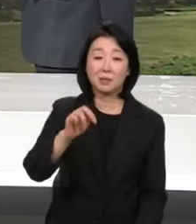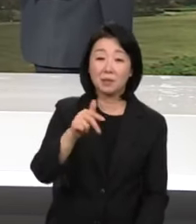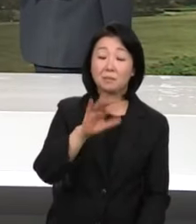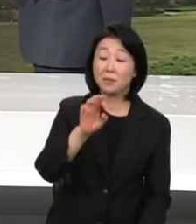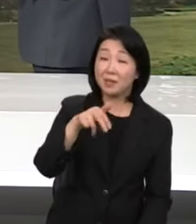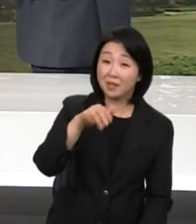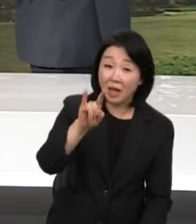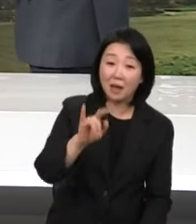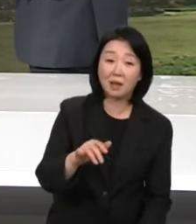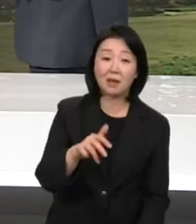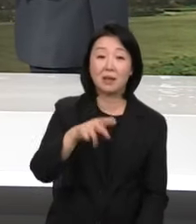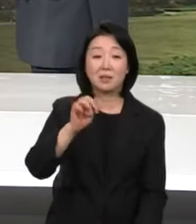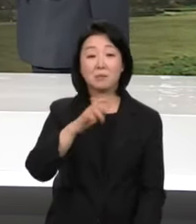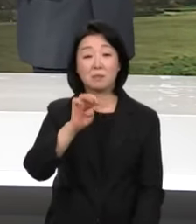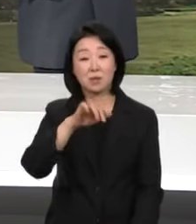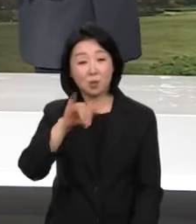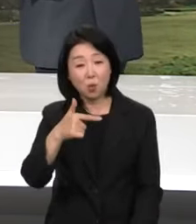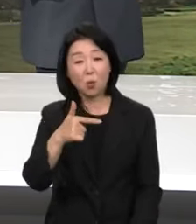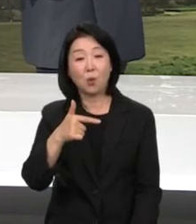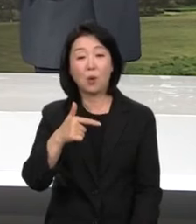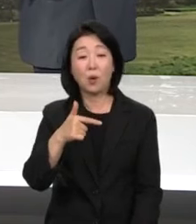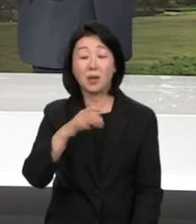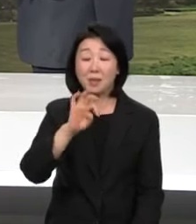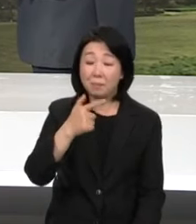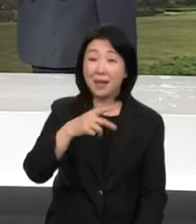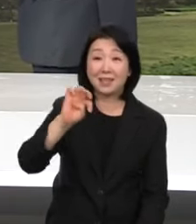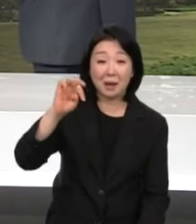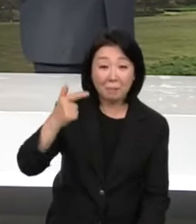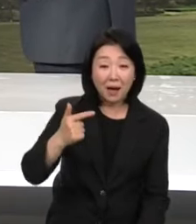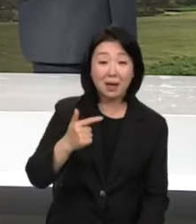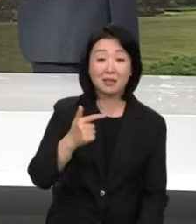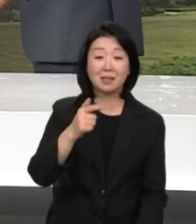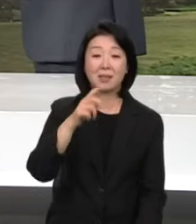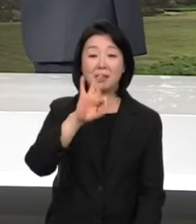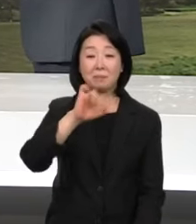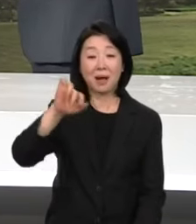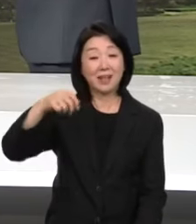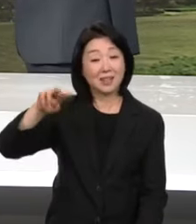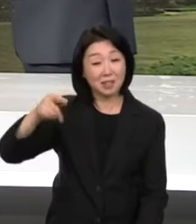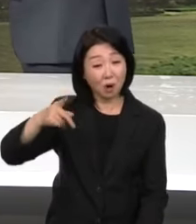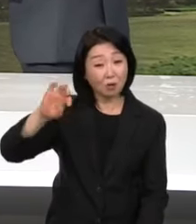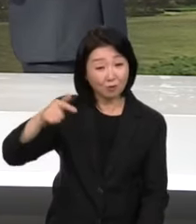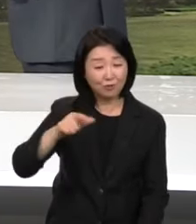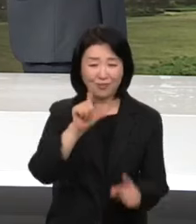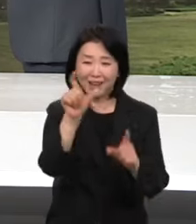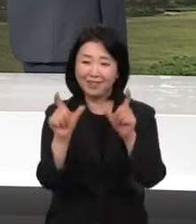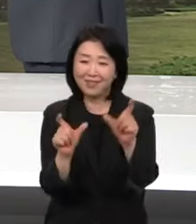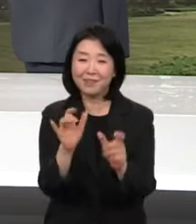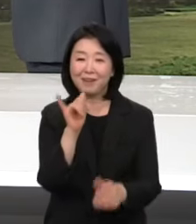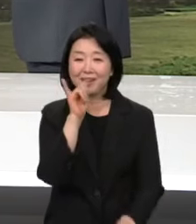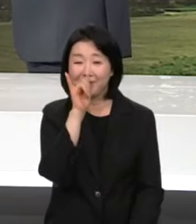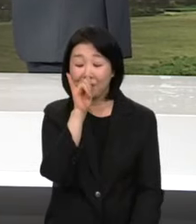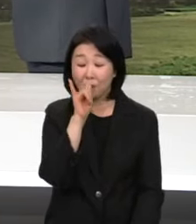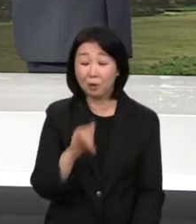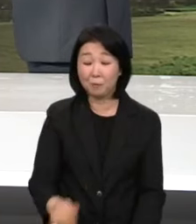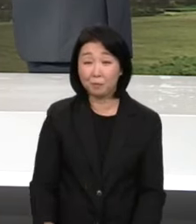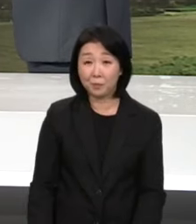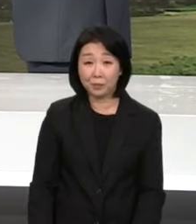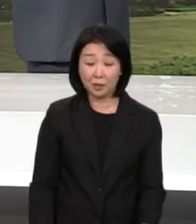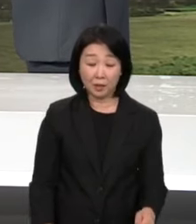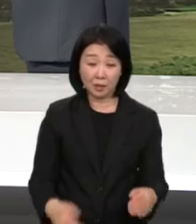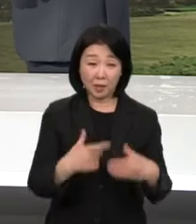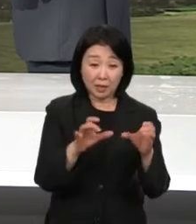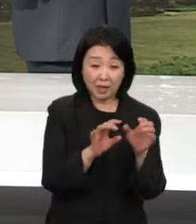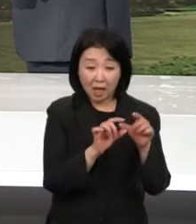비계, 비조, 지국비조, 이판사판, 뭐 이팔청춘, 다양한 용어들이 있는데요. 네. 자, 준연동형 비례대표제, 이번에